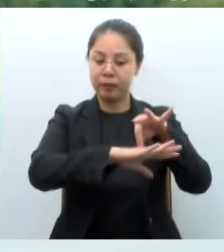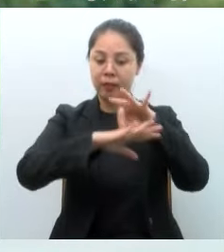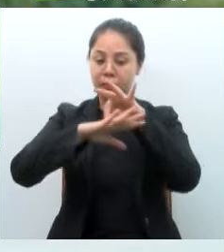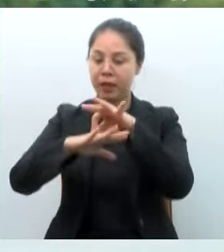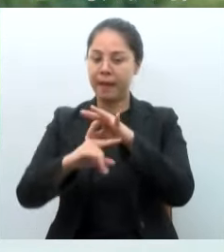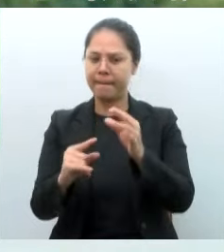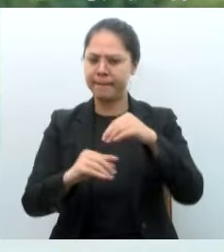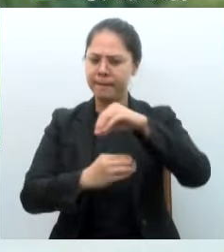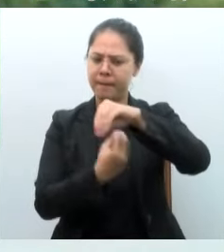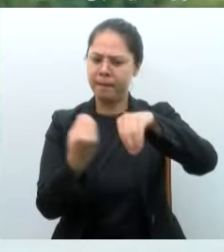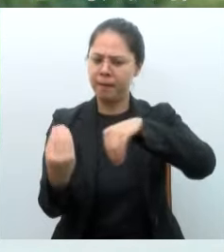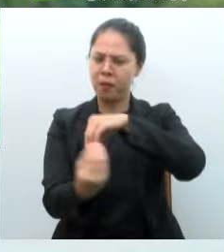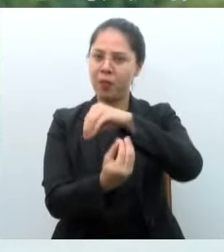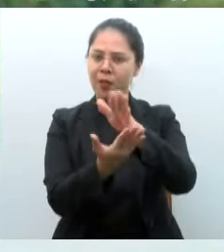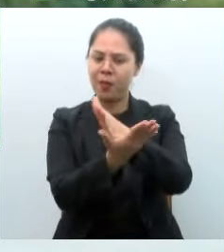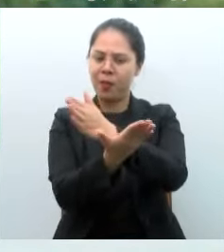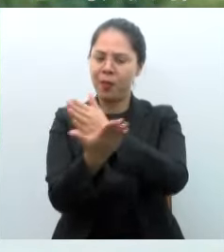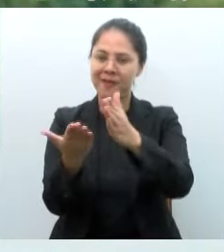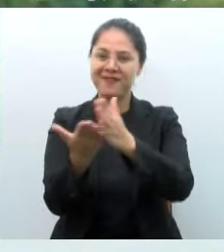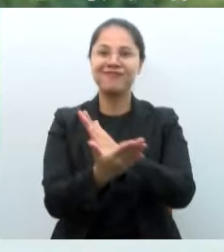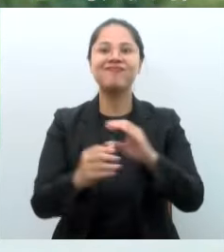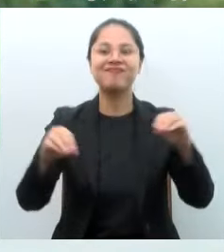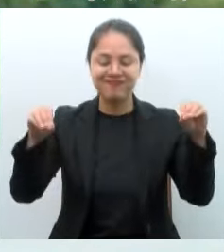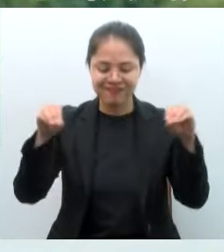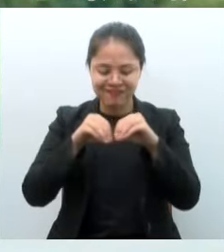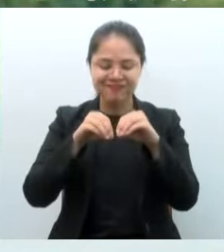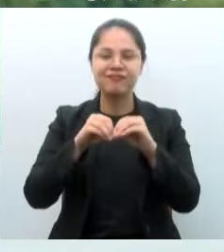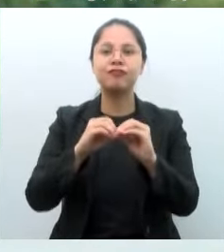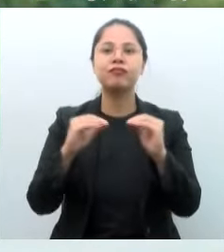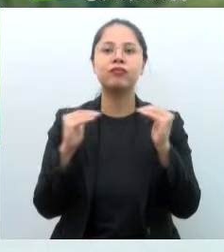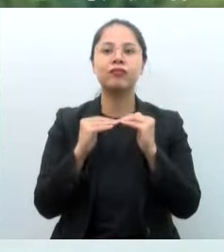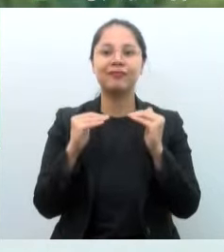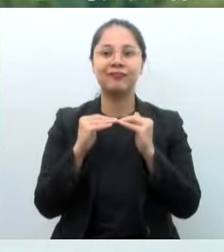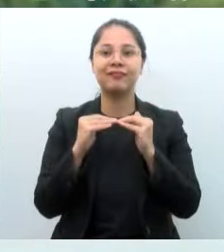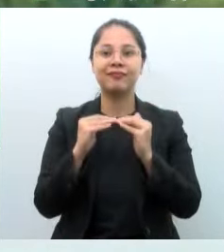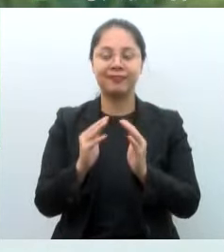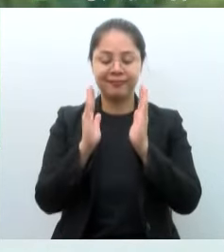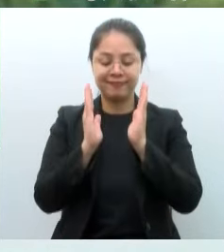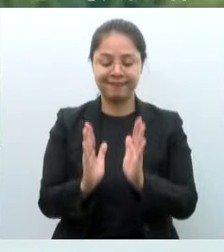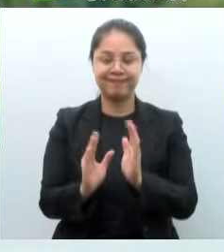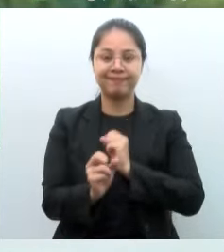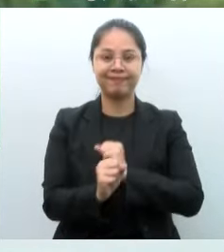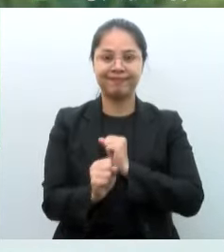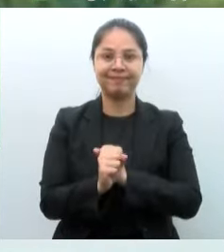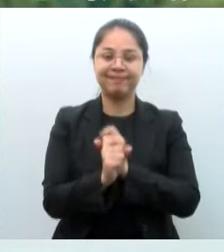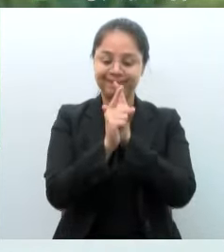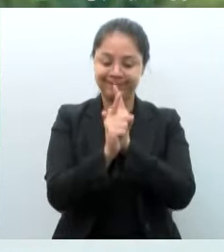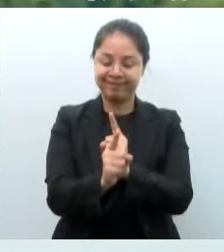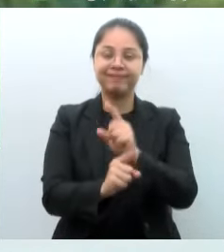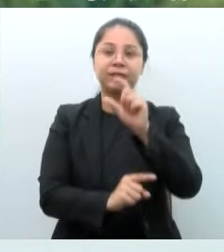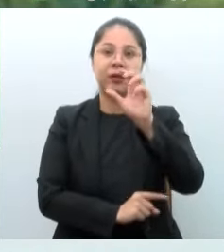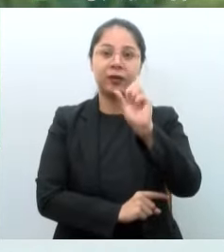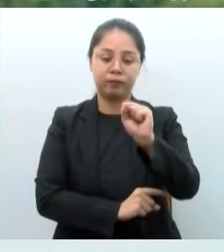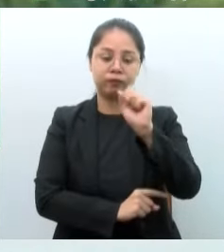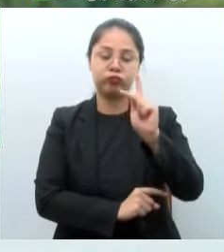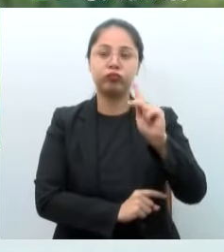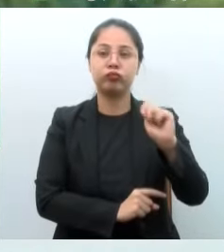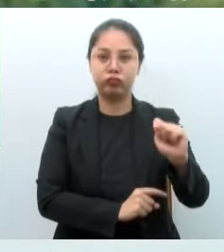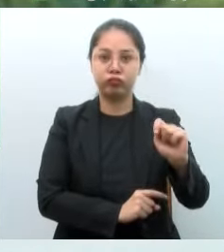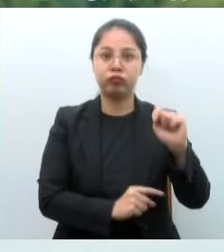านนะครับพยายามเกลี่ยนะครับให้มีความใกล้เคียงกับอัตรากำลังนะครับตามที่เกณฑ์กศ.ได้กำหนดนะครับเพื่อจ